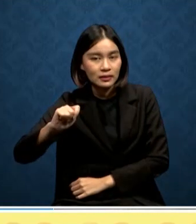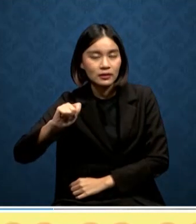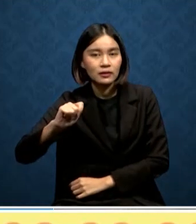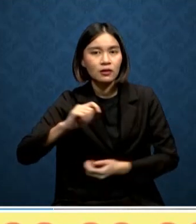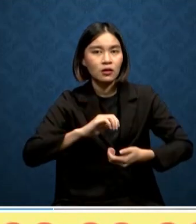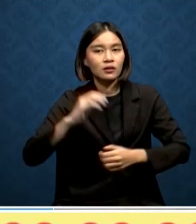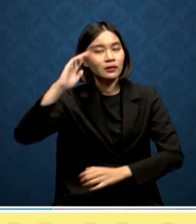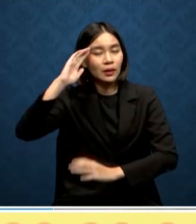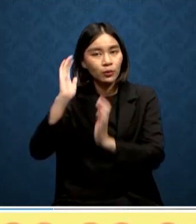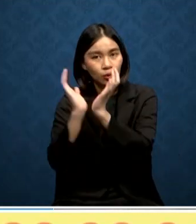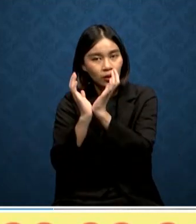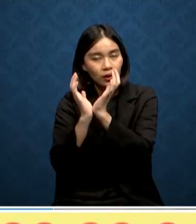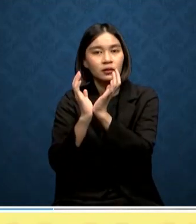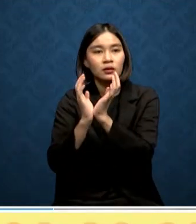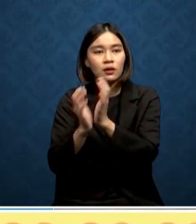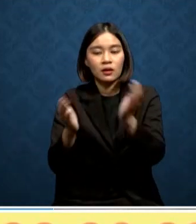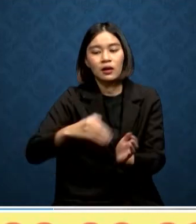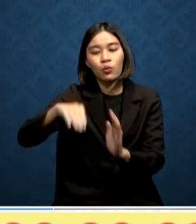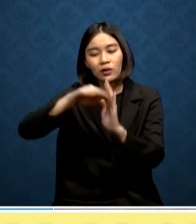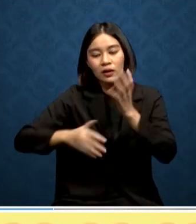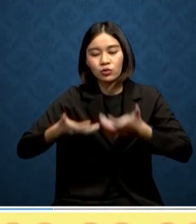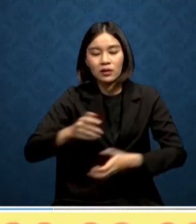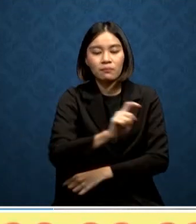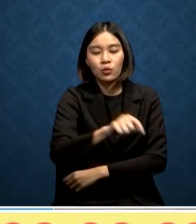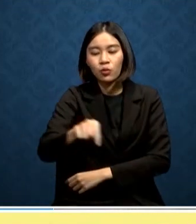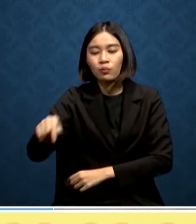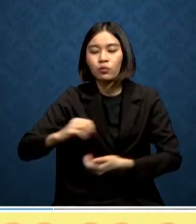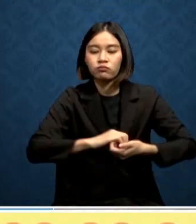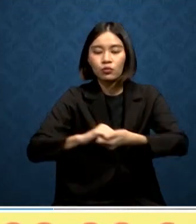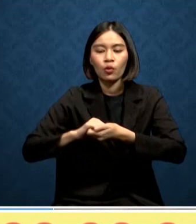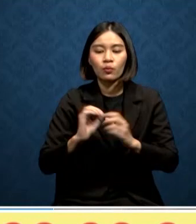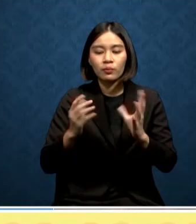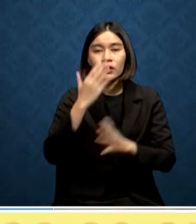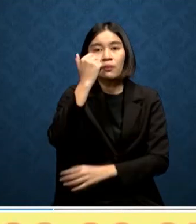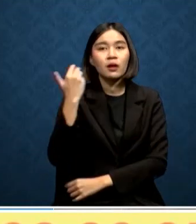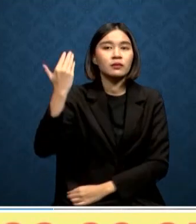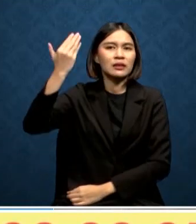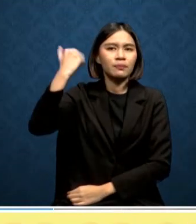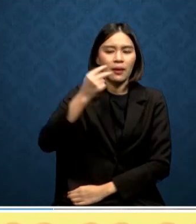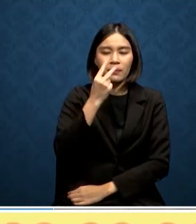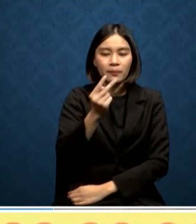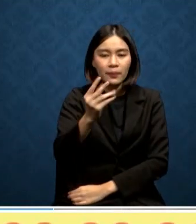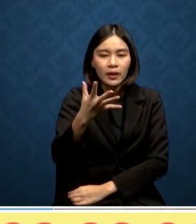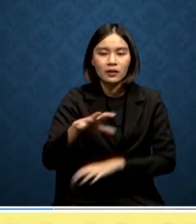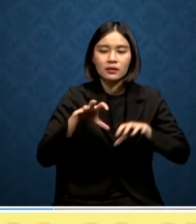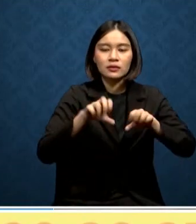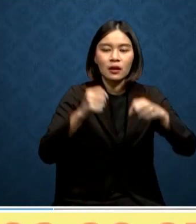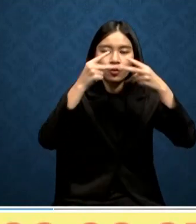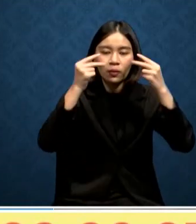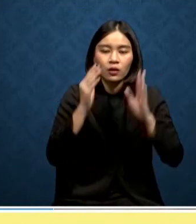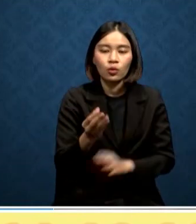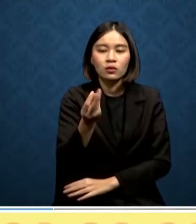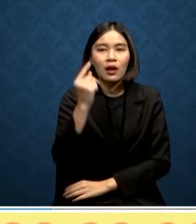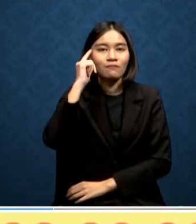ครับตำรวจกระบวนการยุติธรรมทั้งหมดทุกวันนี้ที่ผ่านมาแทบจะมองไม่เห็นเลยครับว่าจับผู้ร้ายได้กี่ค